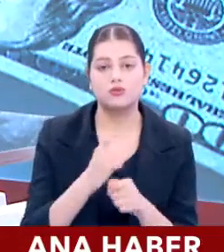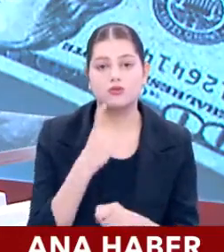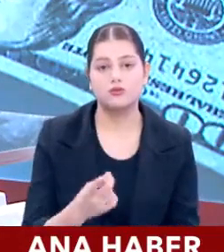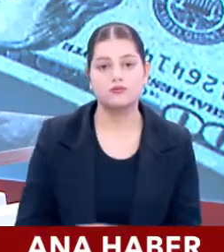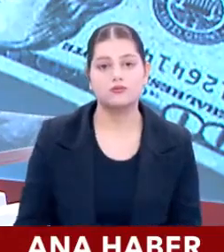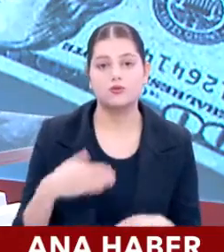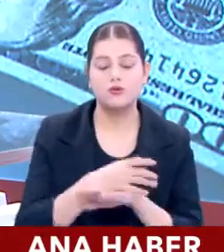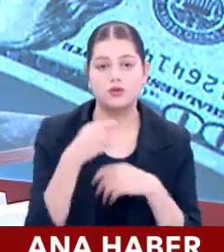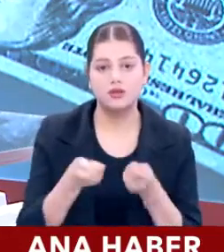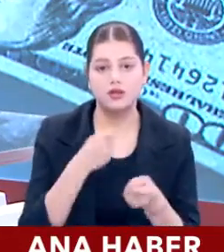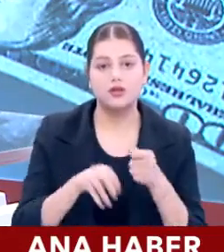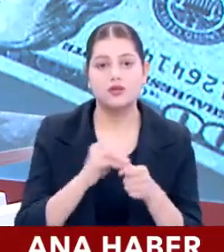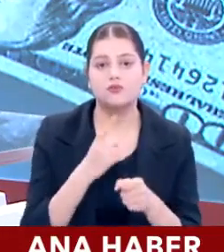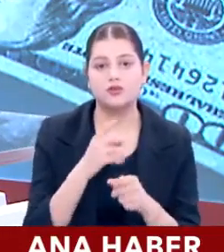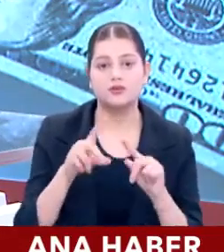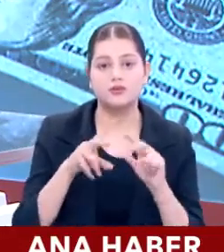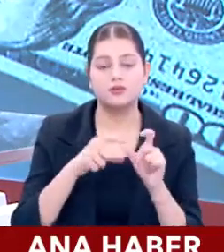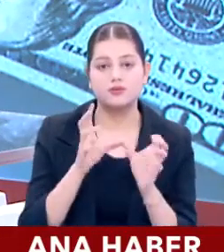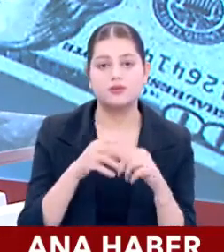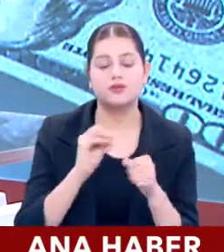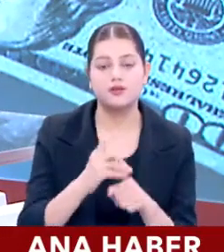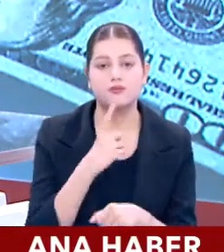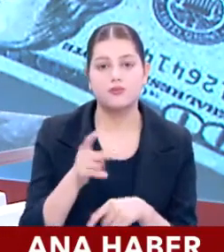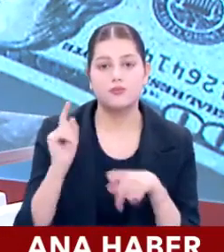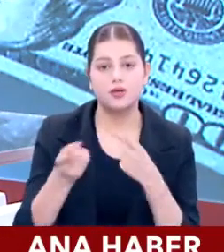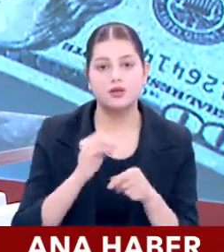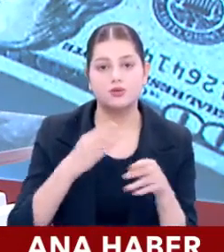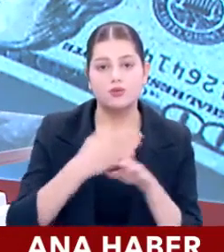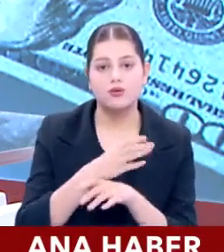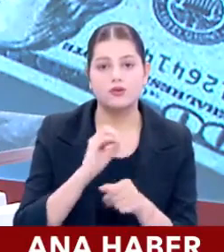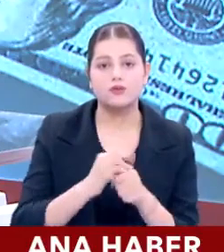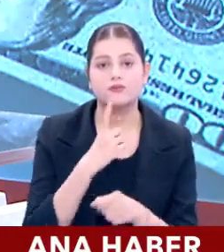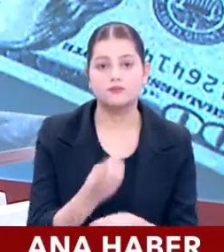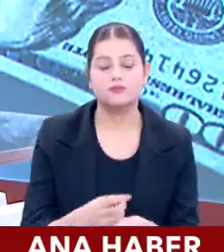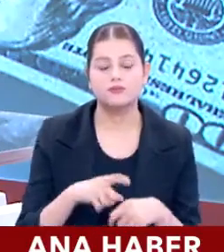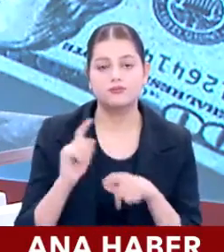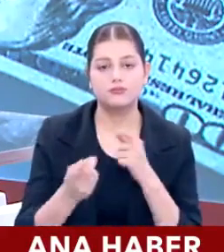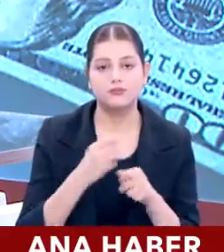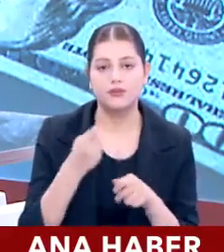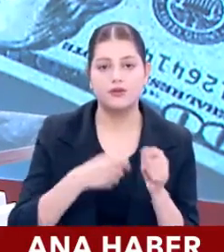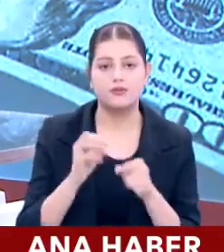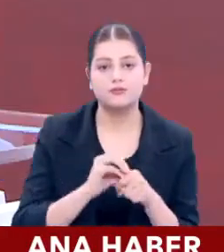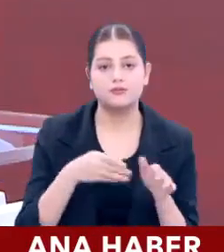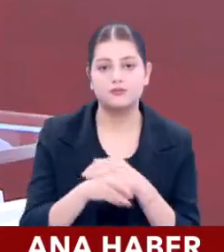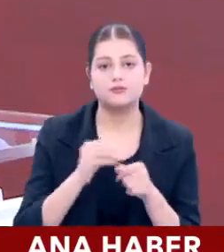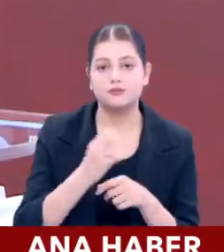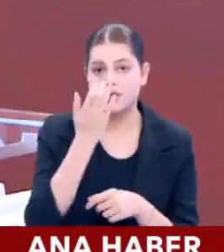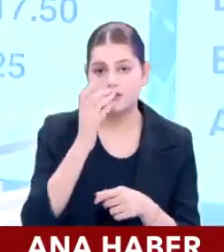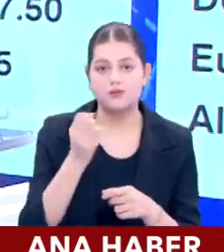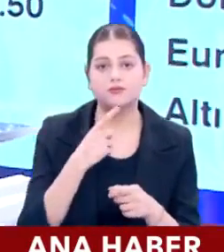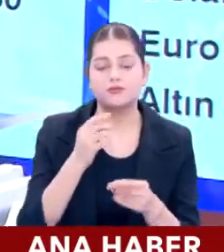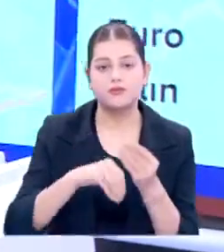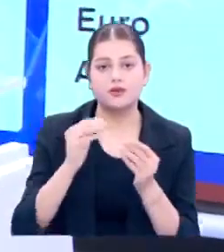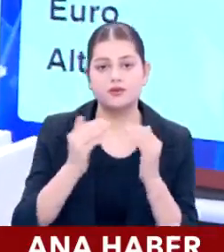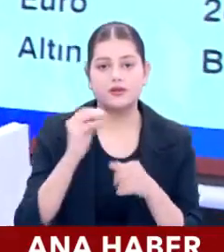doğru işler yapan Şimşek ve Ekibi bir doğru işi daha devreye soktu beklenen bir